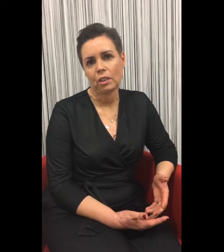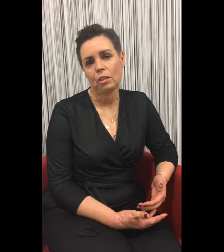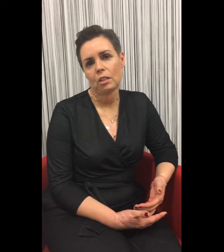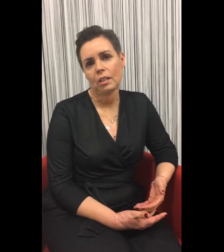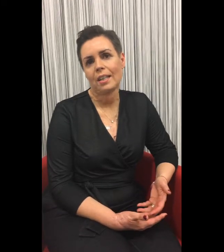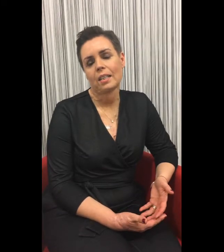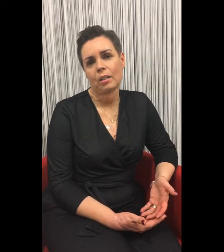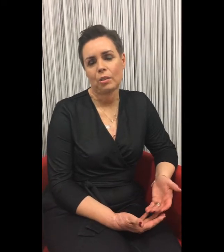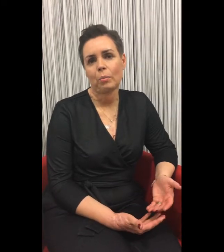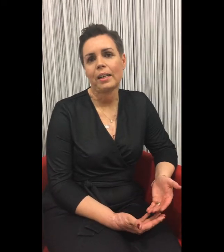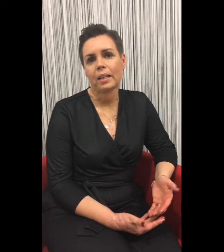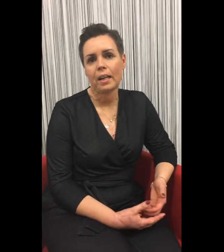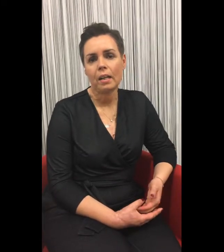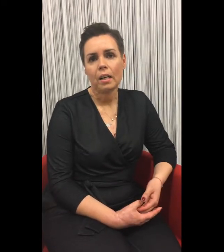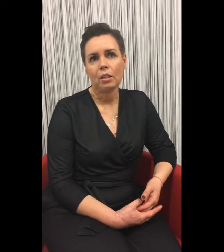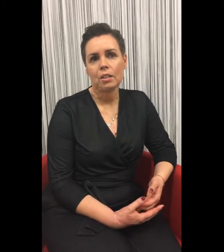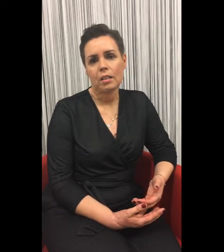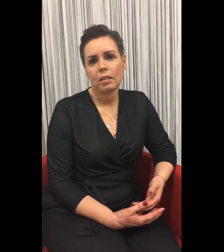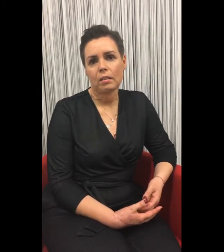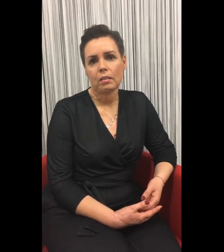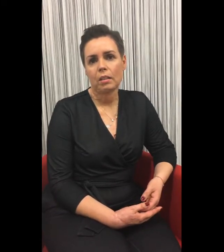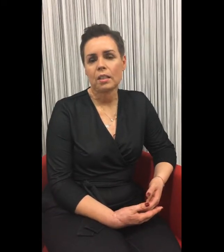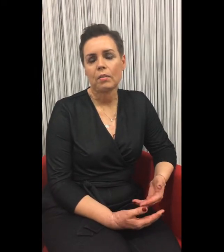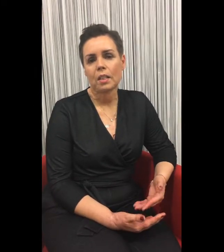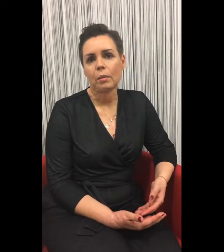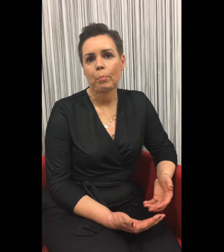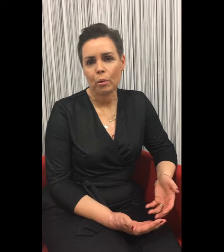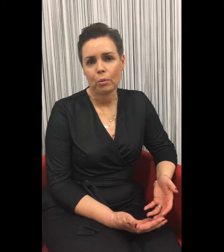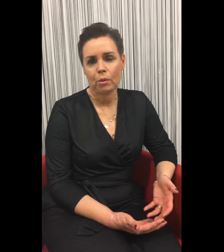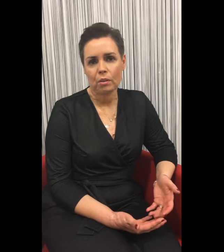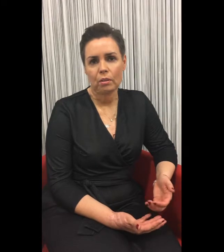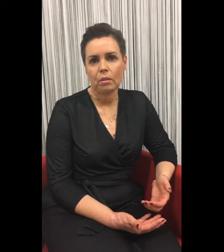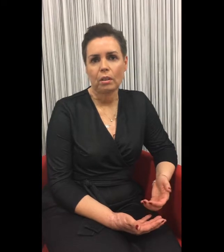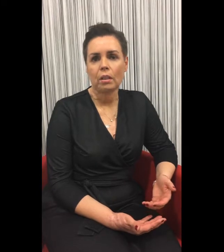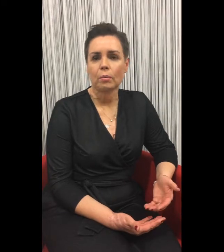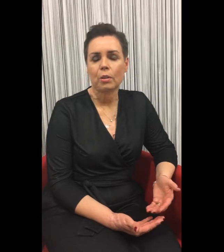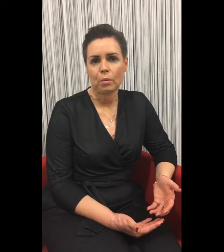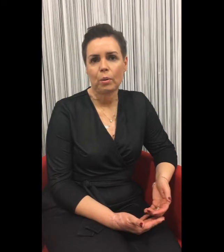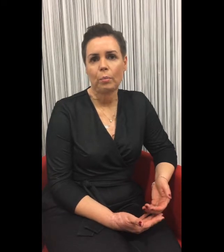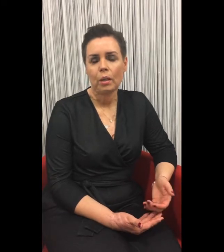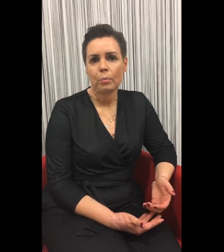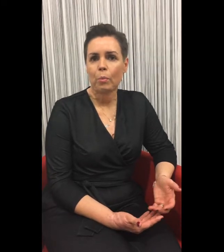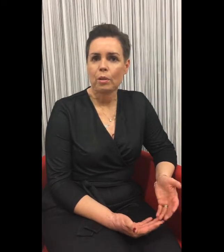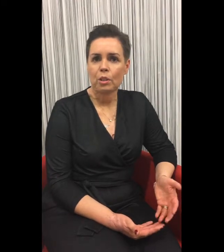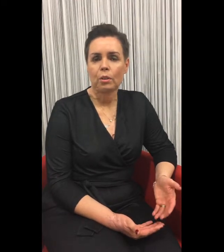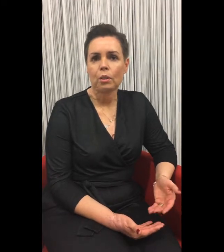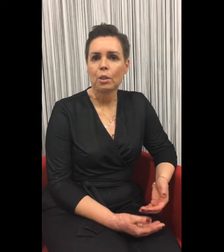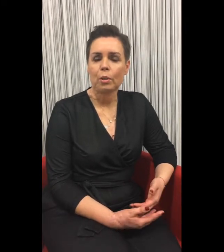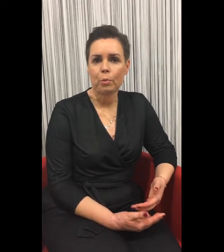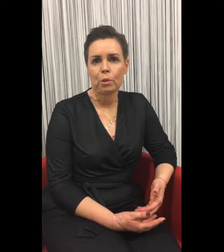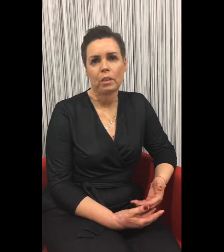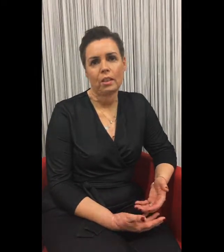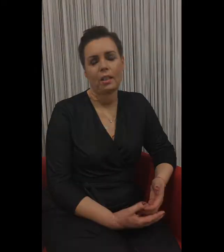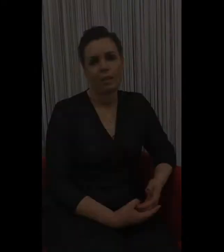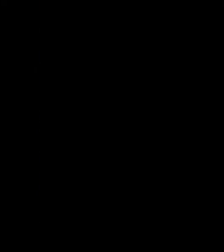większości nie wiedzieli, że jest taka osoba jak ja i że jestem w stanie pomóc innym osobom po oparzeniu,